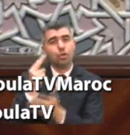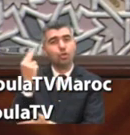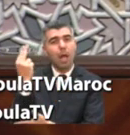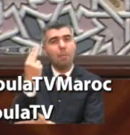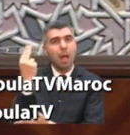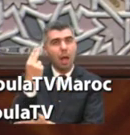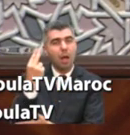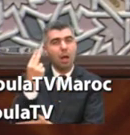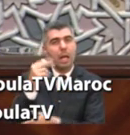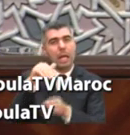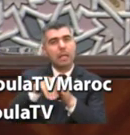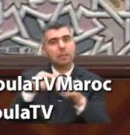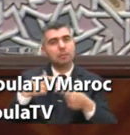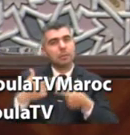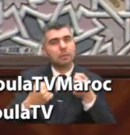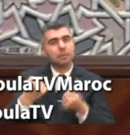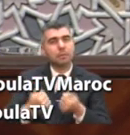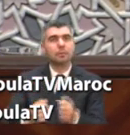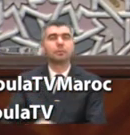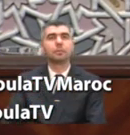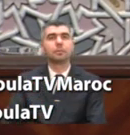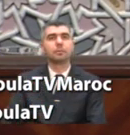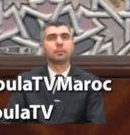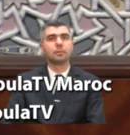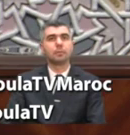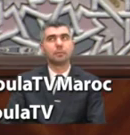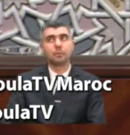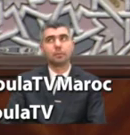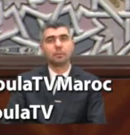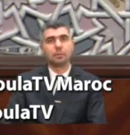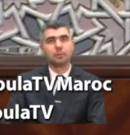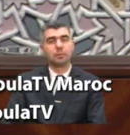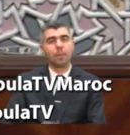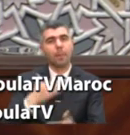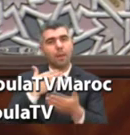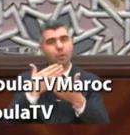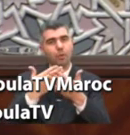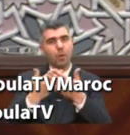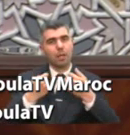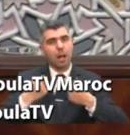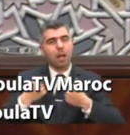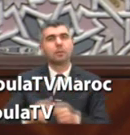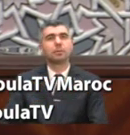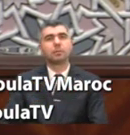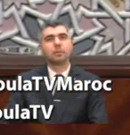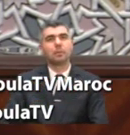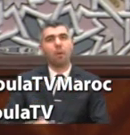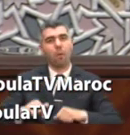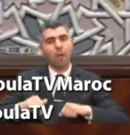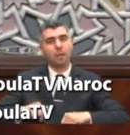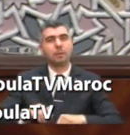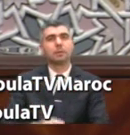المحترمين من فريق الأصالة والمعاصرة، تفضلوا السيدة النائبة المحترمة. شكرا السيد الرئيس. السيد